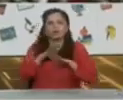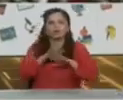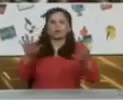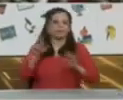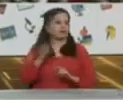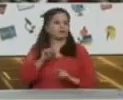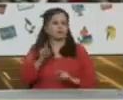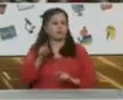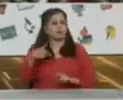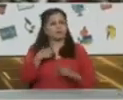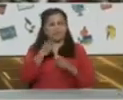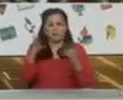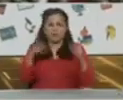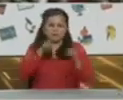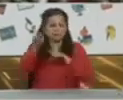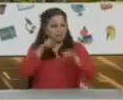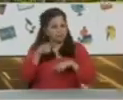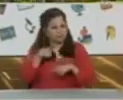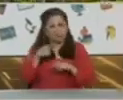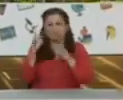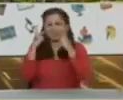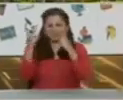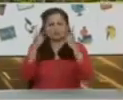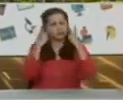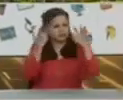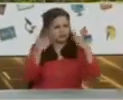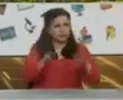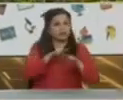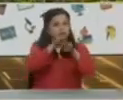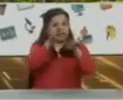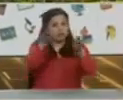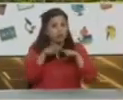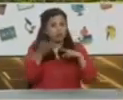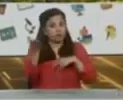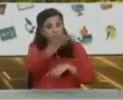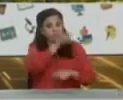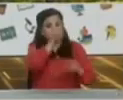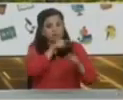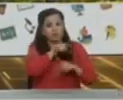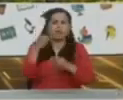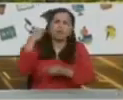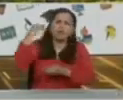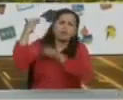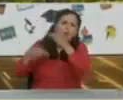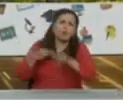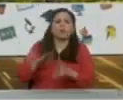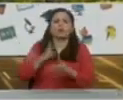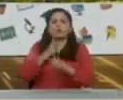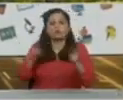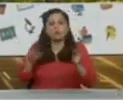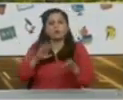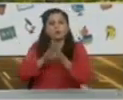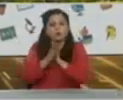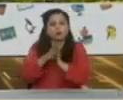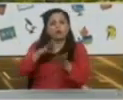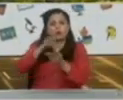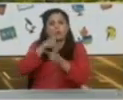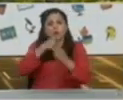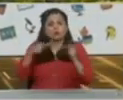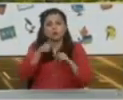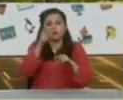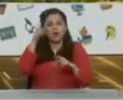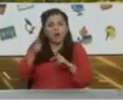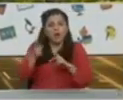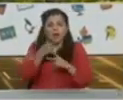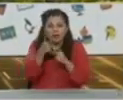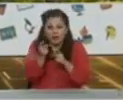मैंने काफी ऐसे उदाहरण देखे हैं जहां परिवार में ट्रेडिशनल खाना ही बच्चों को मॉडर्न रंग रूप में